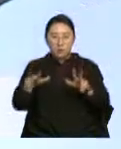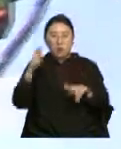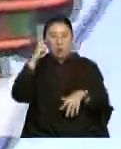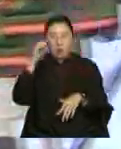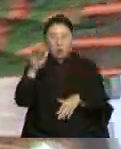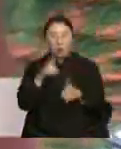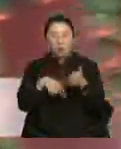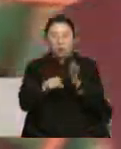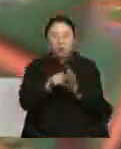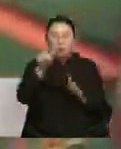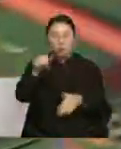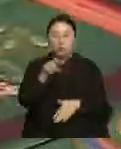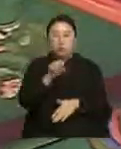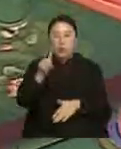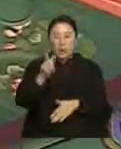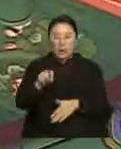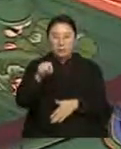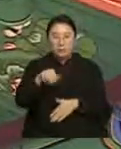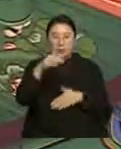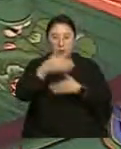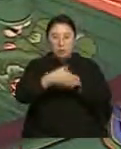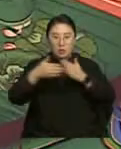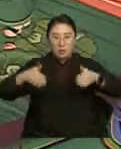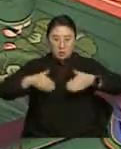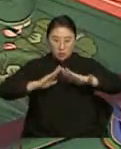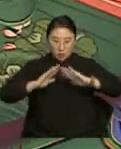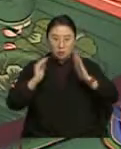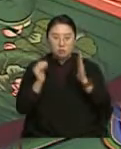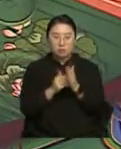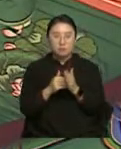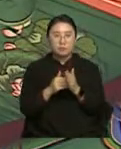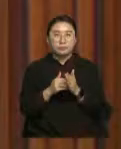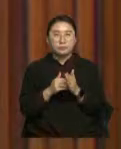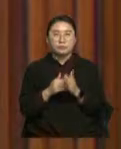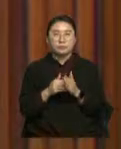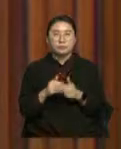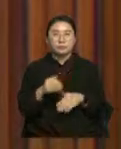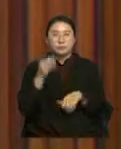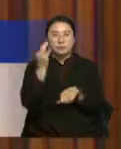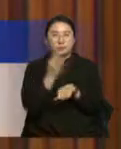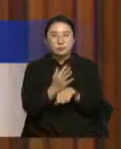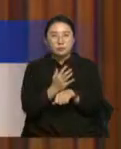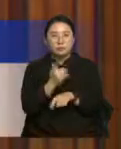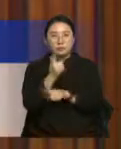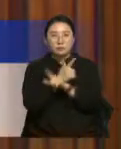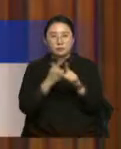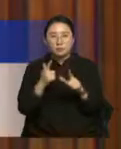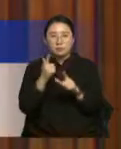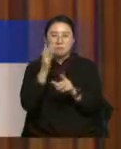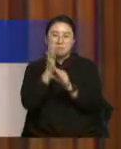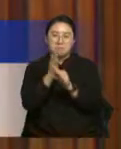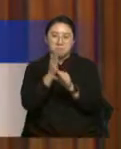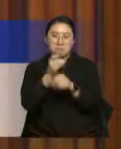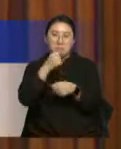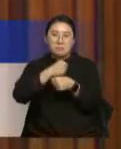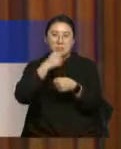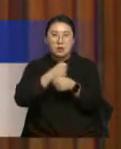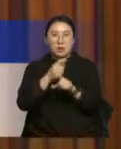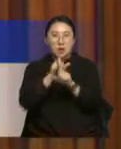위해 구암서원 추정지에 정자를 조성해 놓은 상태입니다. 단순히 하드웨어를 만들자는 게